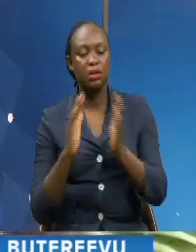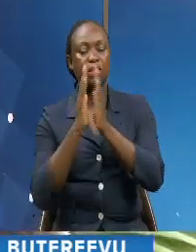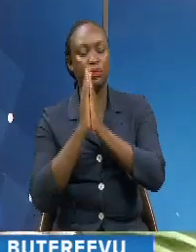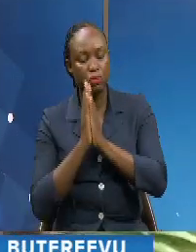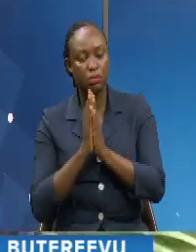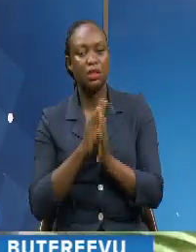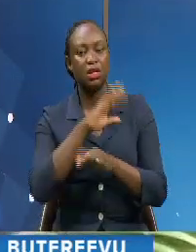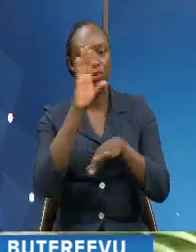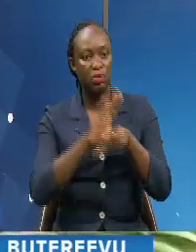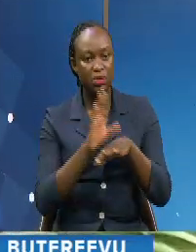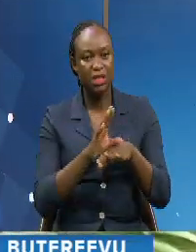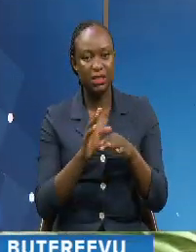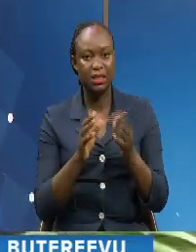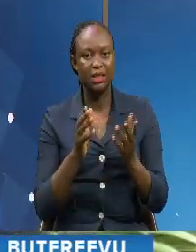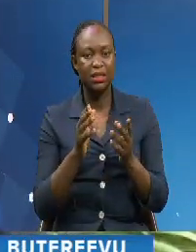ggwanga.